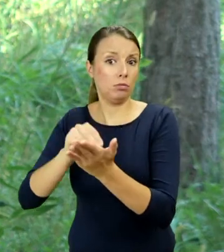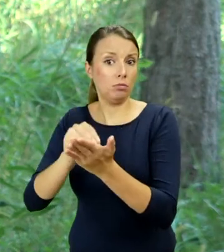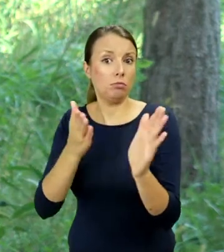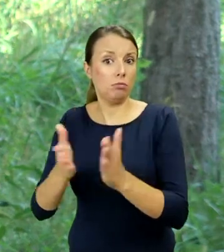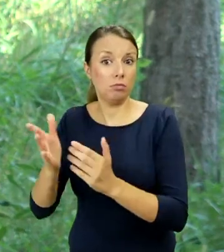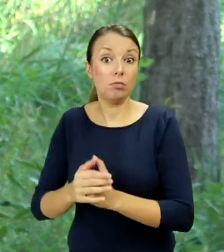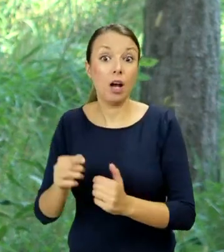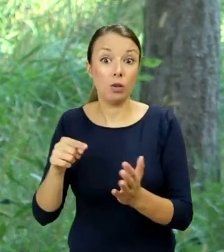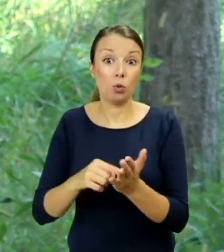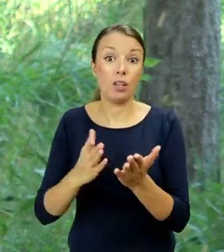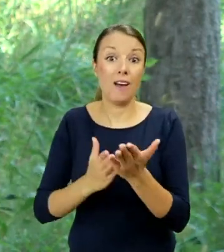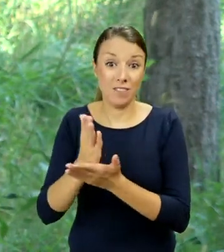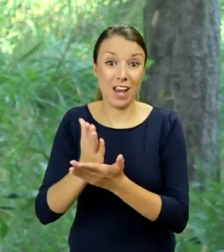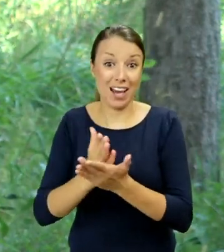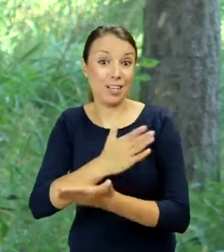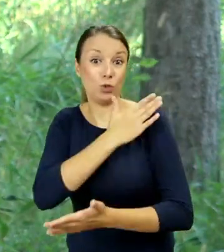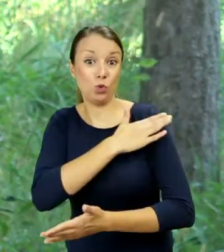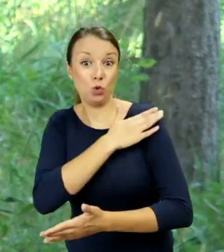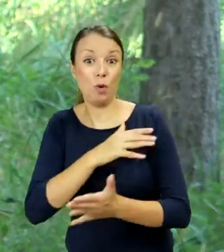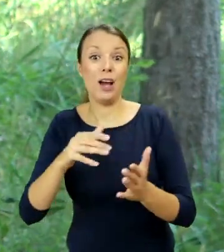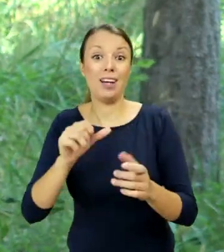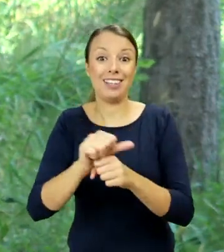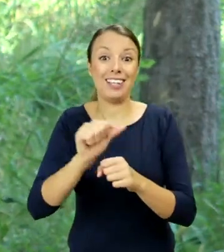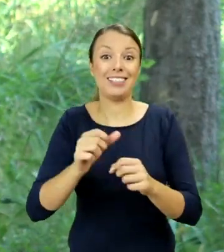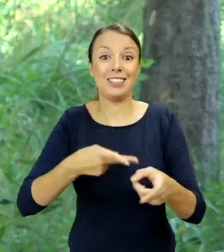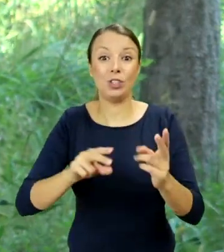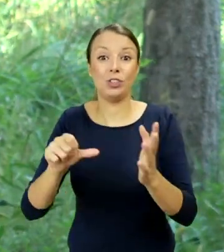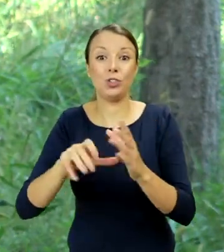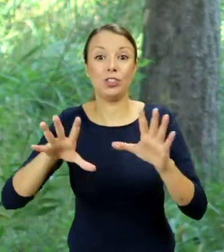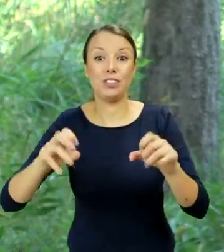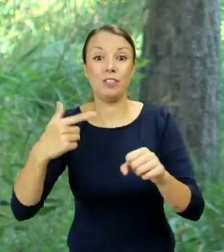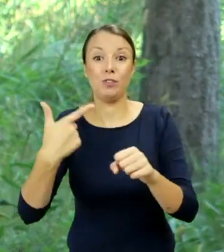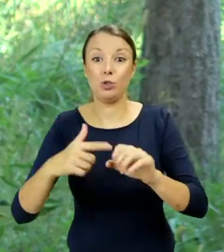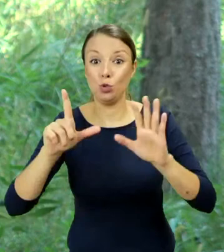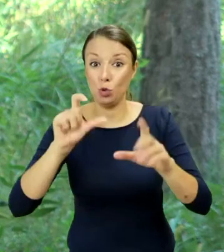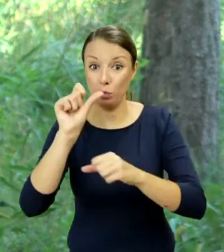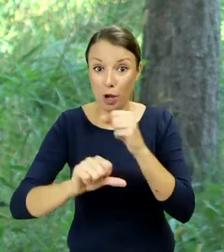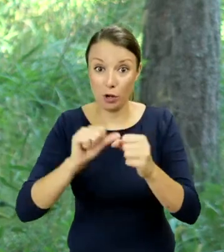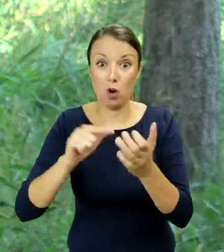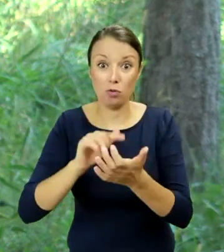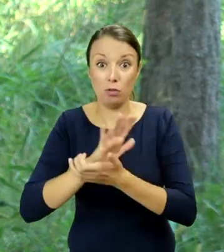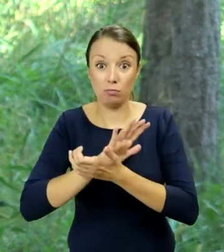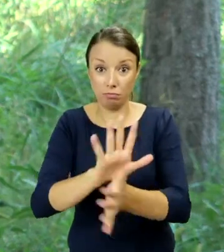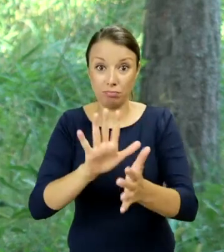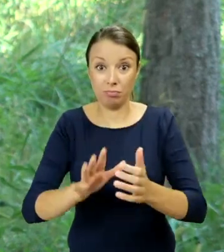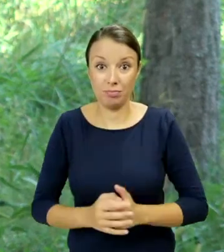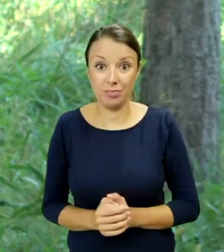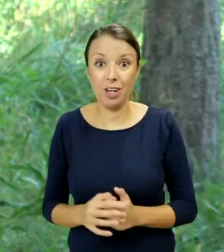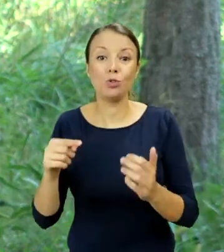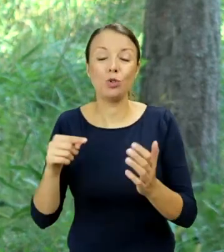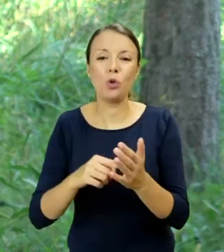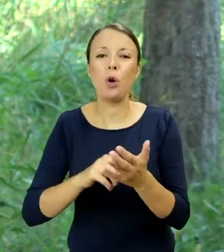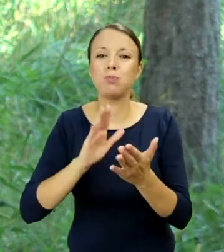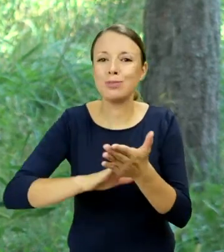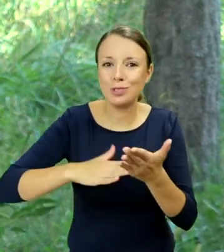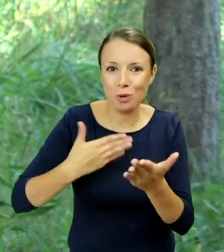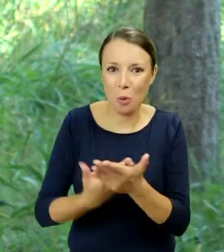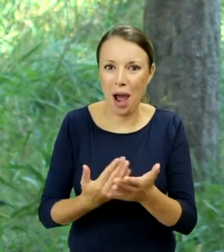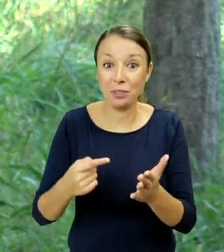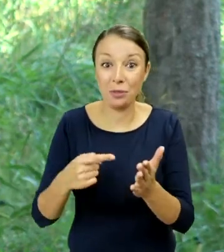wydana 11 listopada 1927 roku, jest przykładem, jest